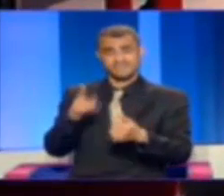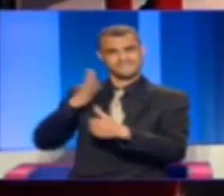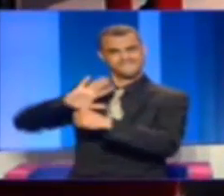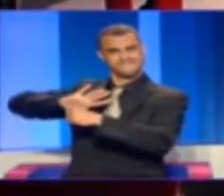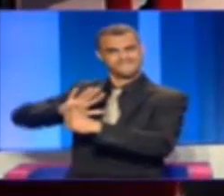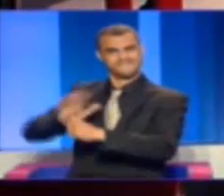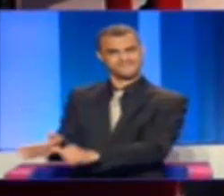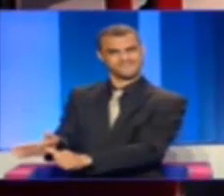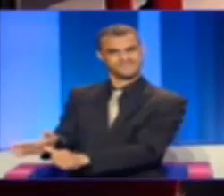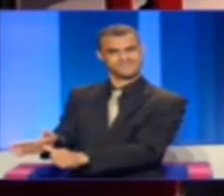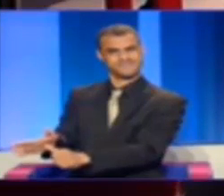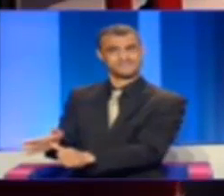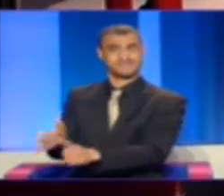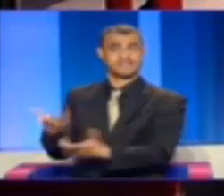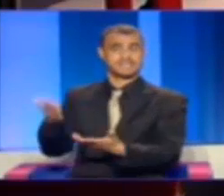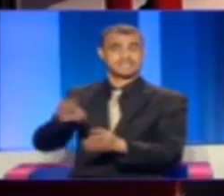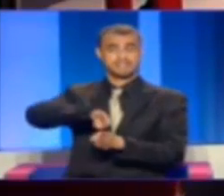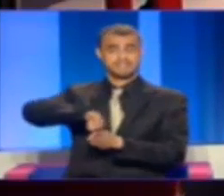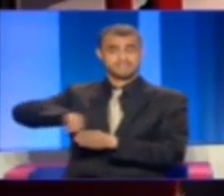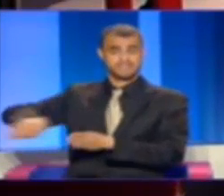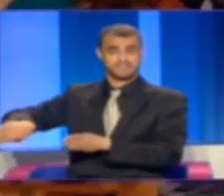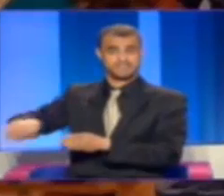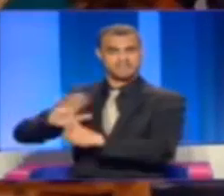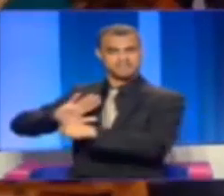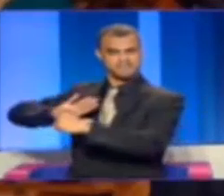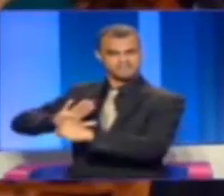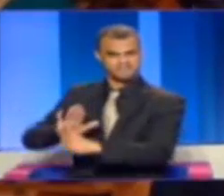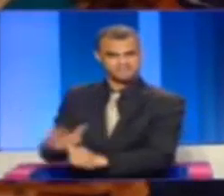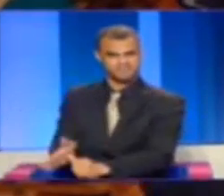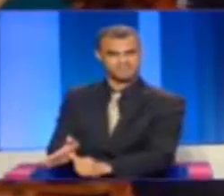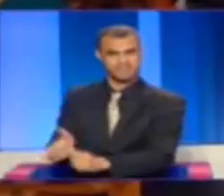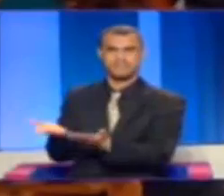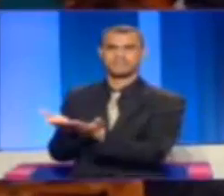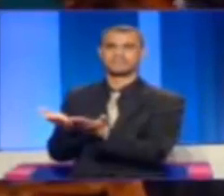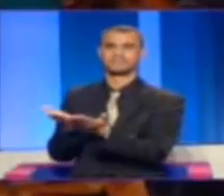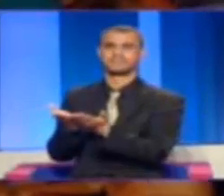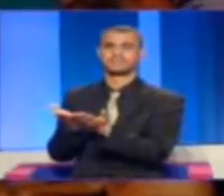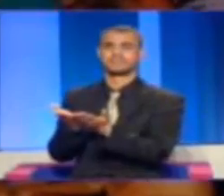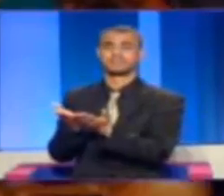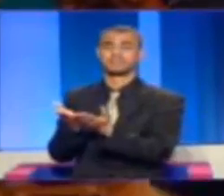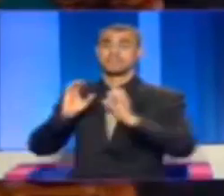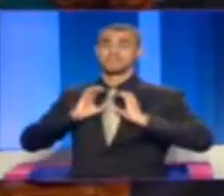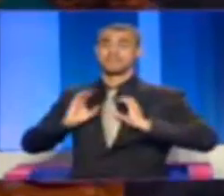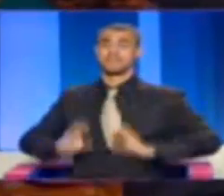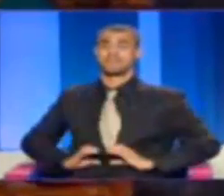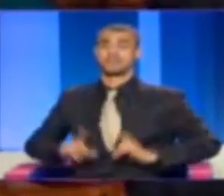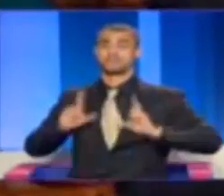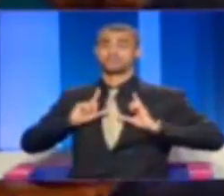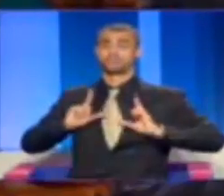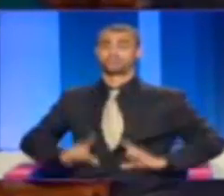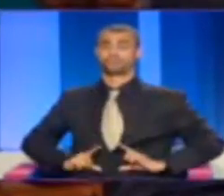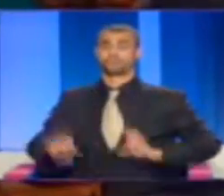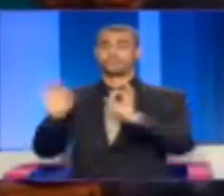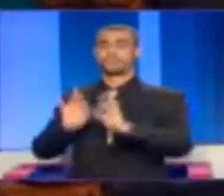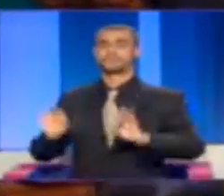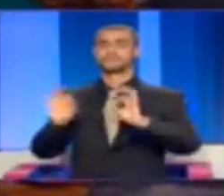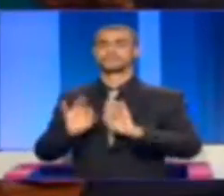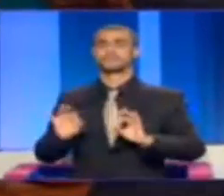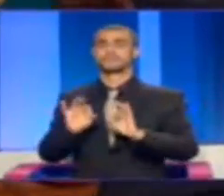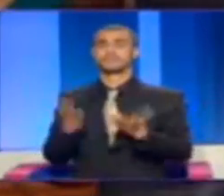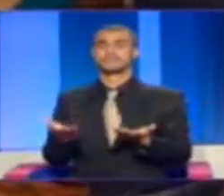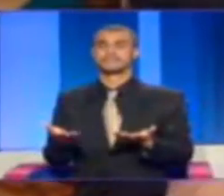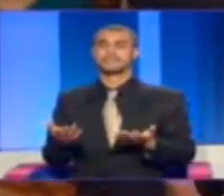اقصى من التمييز؟ كاين شي حاجه اقصى من هذا الاقصاء؟ يعني الاقصاء من الحق في التعليم والحق في التسلق الاجتماعي والترقي